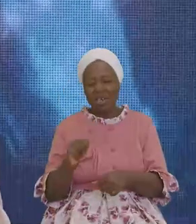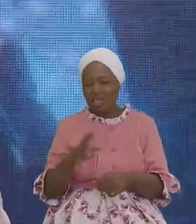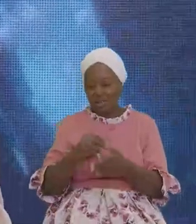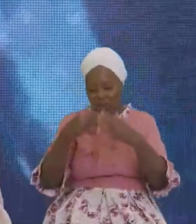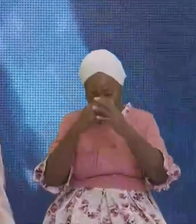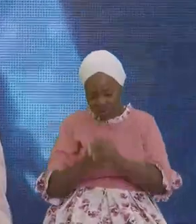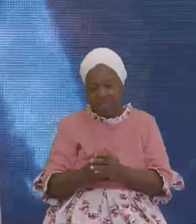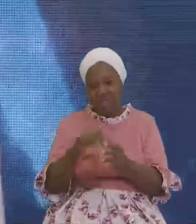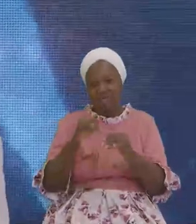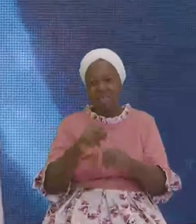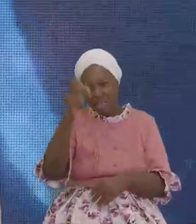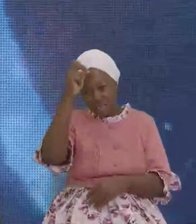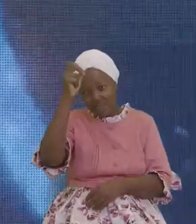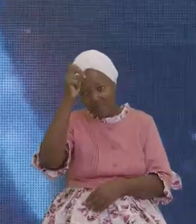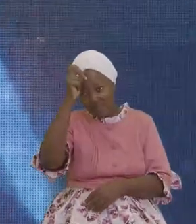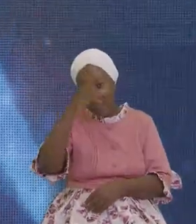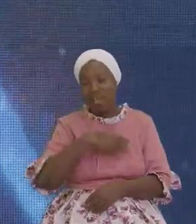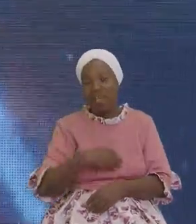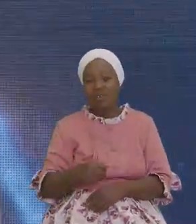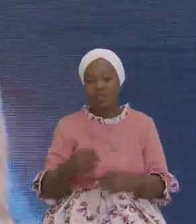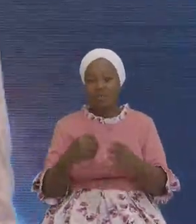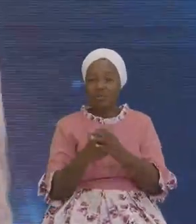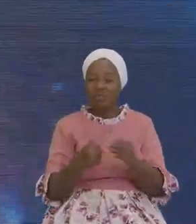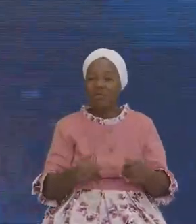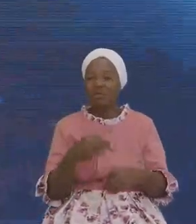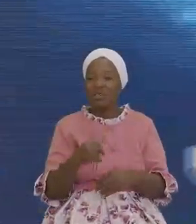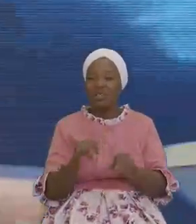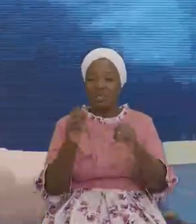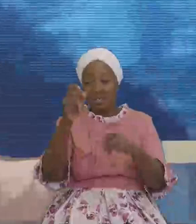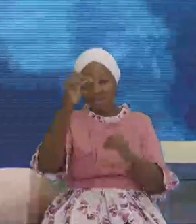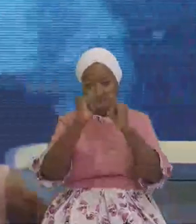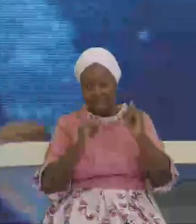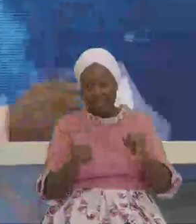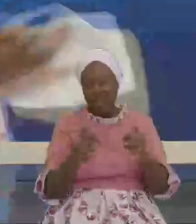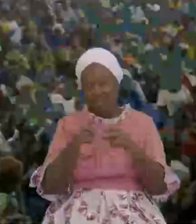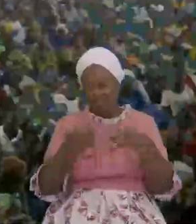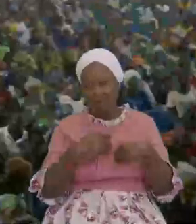tu adores une idole. Tu auras une vie abrogée.